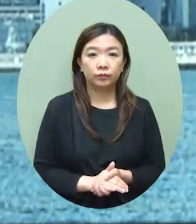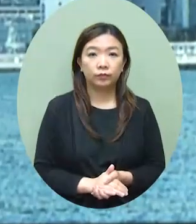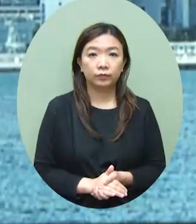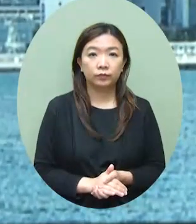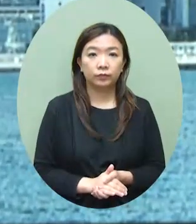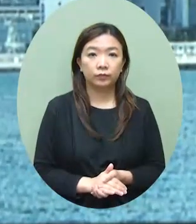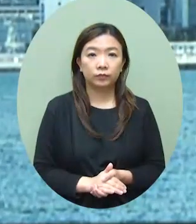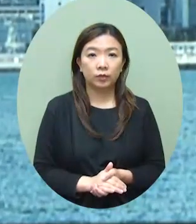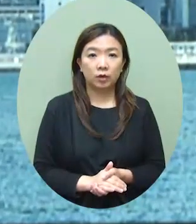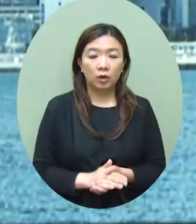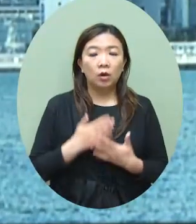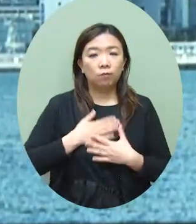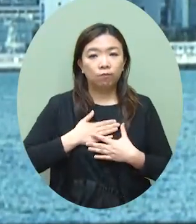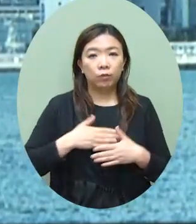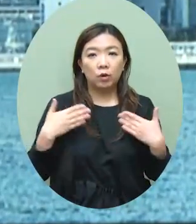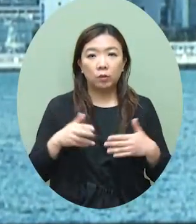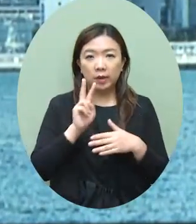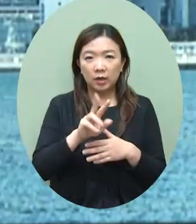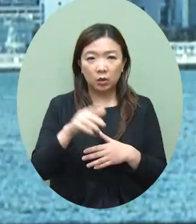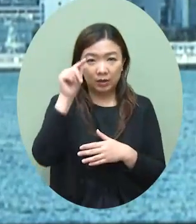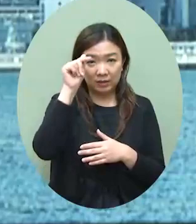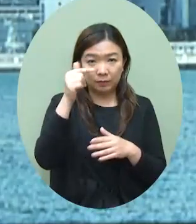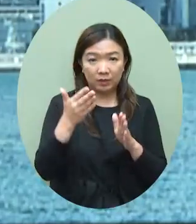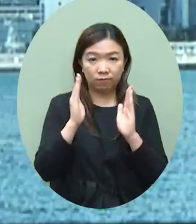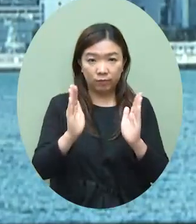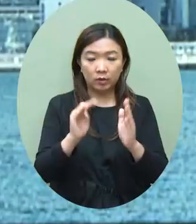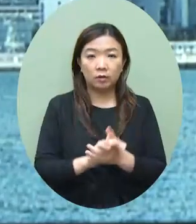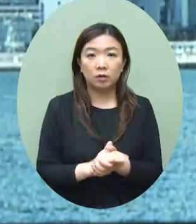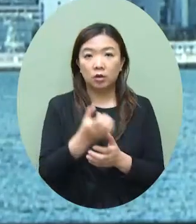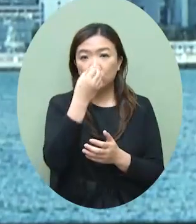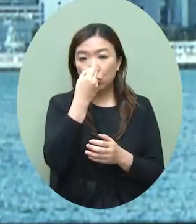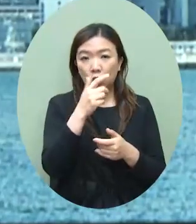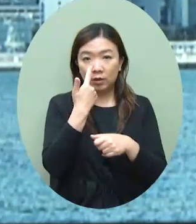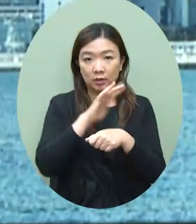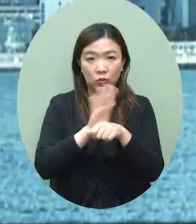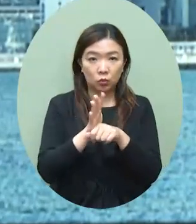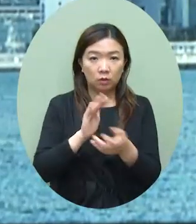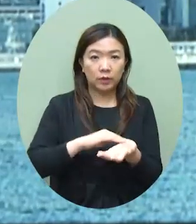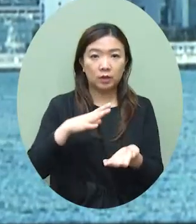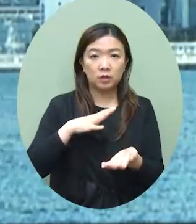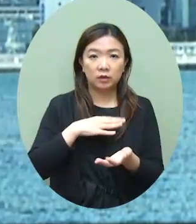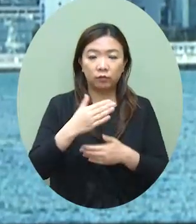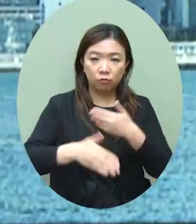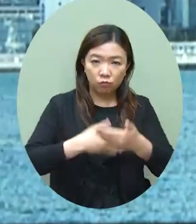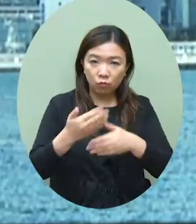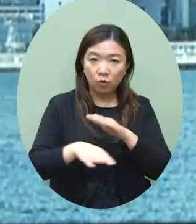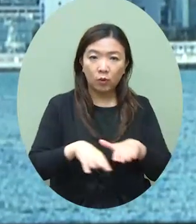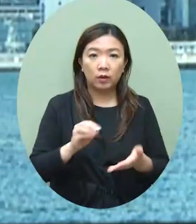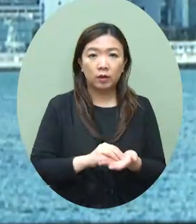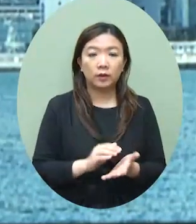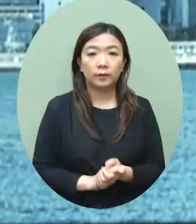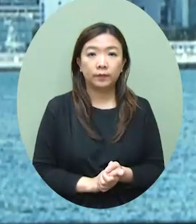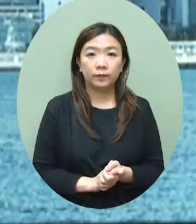係好安慰咁見到呢10天以嚟香港嘅新冠疫情係更趨穩定。事